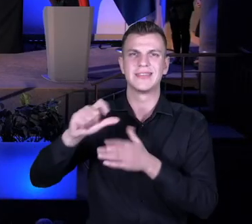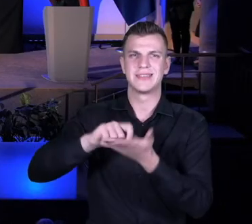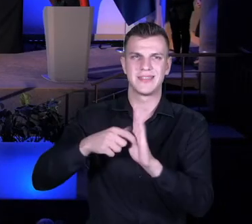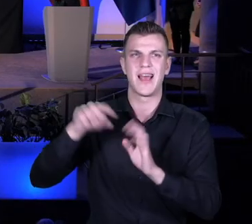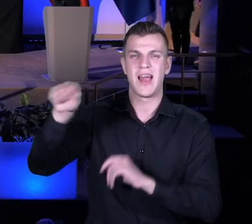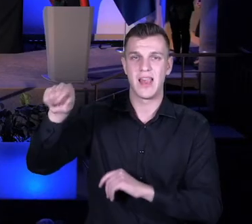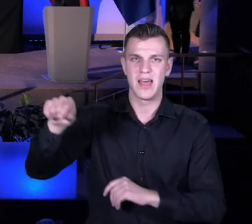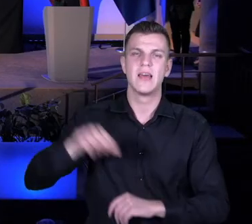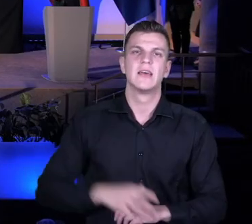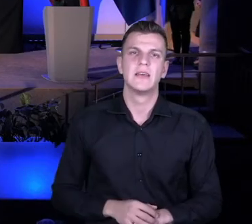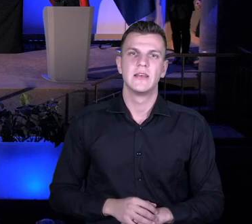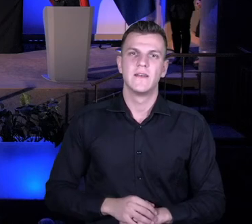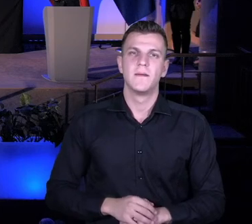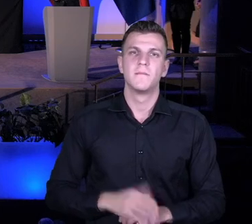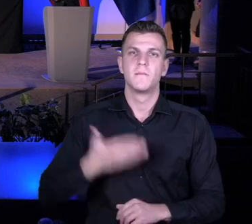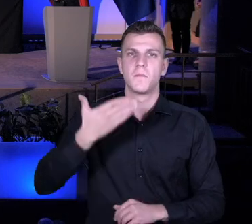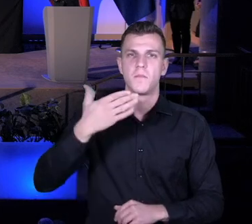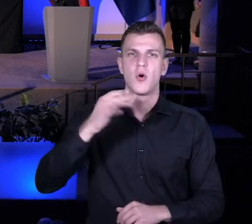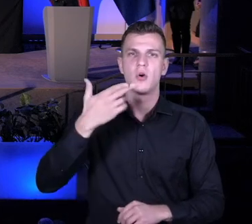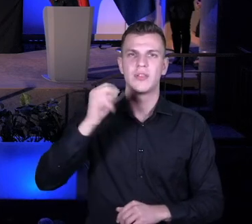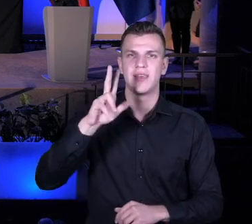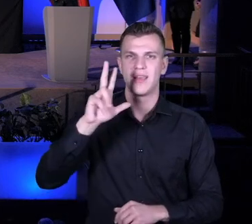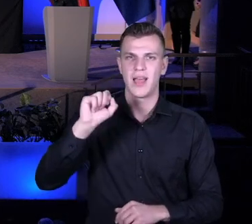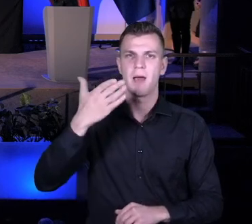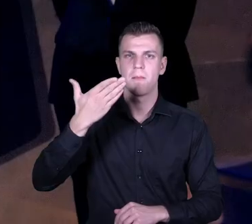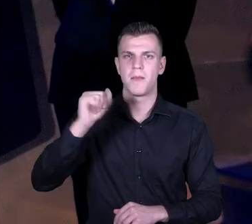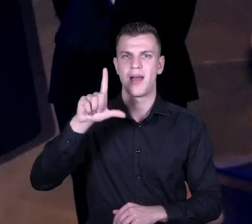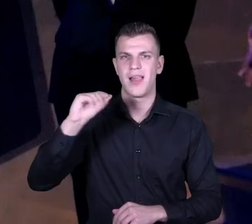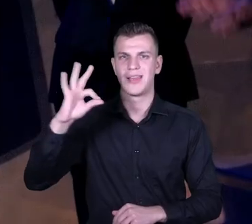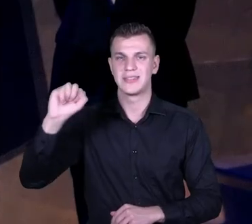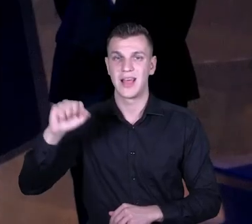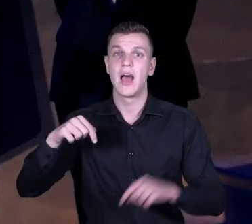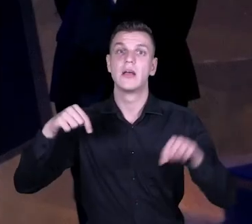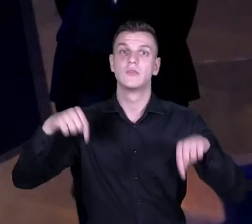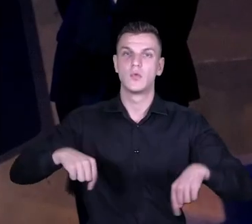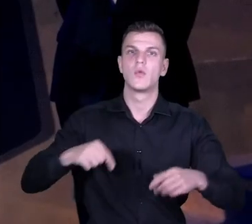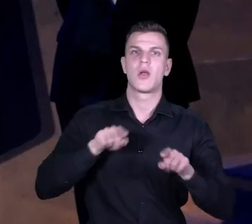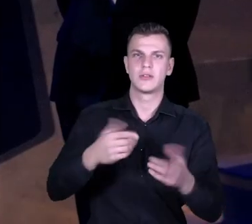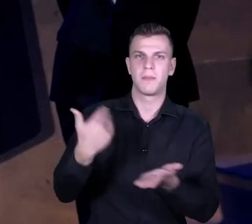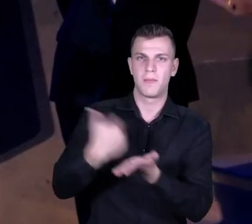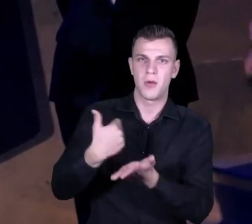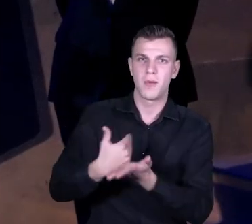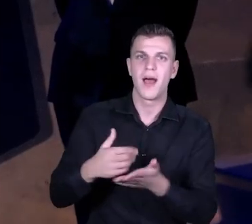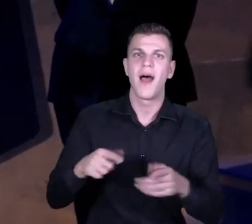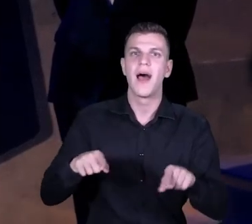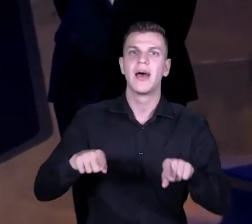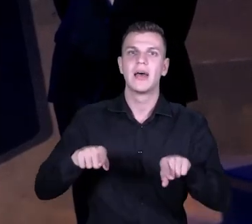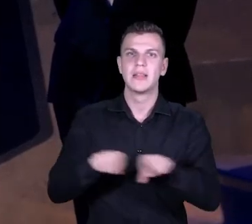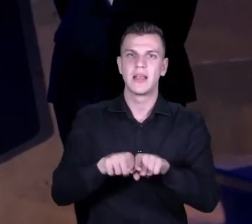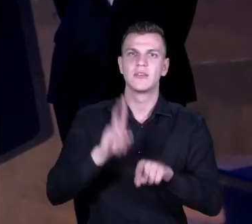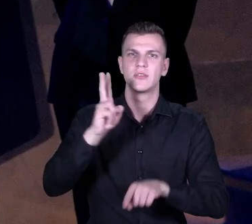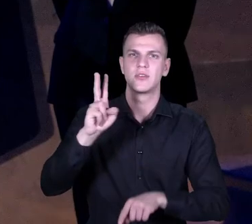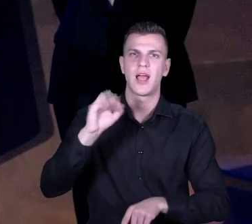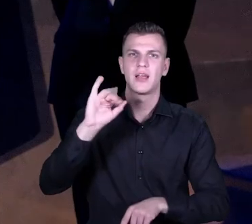reflektorem, w związku z tym jej nie widać. Monika Malesa, która pomagała nam dzisiaj tutaj w rejestracji, a opiekuje się finansami.